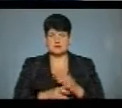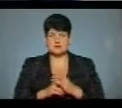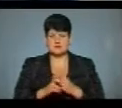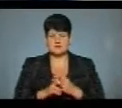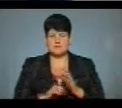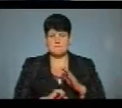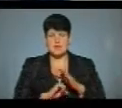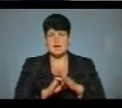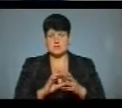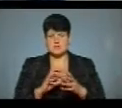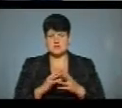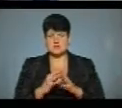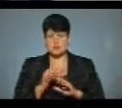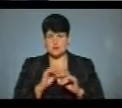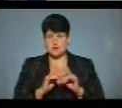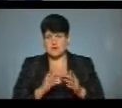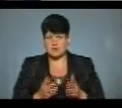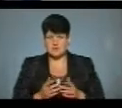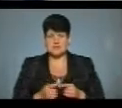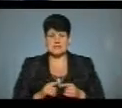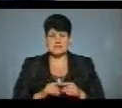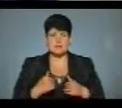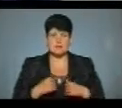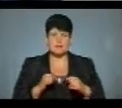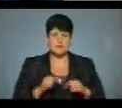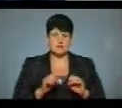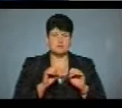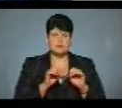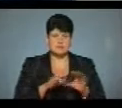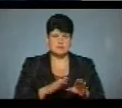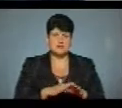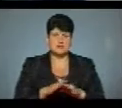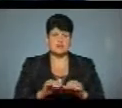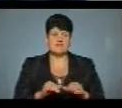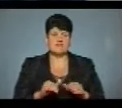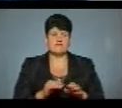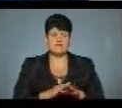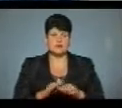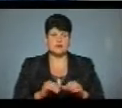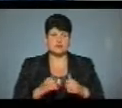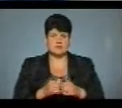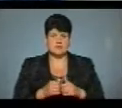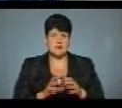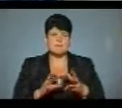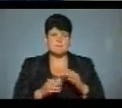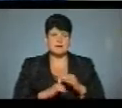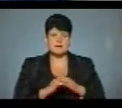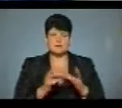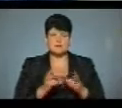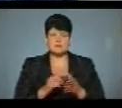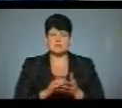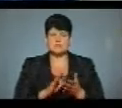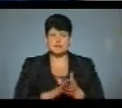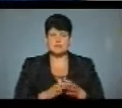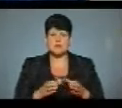ради. Ми можемо передати рішенням виконкому на баланс. Треба, щоб зареєструвалася